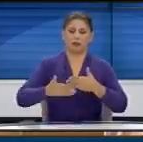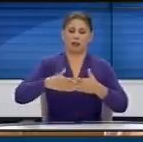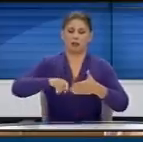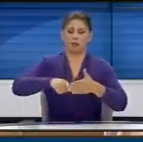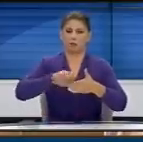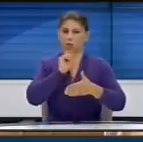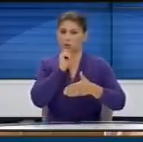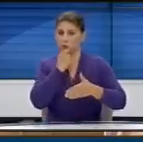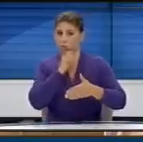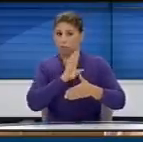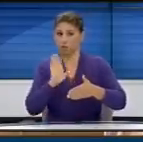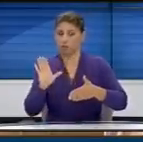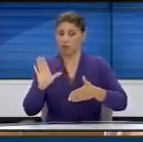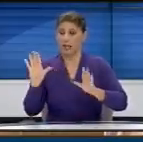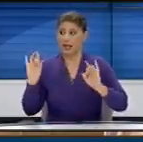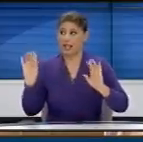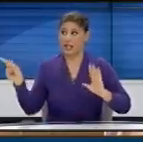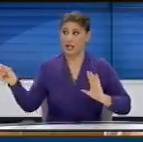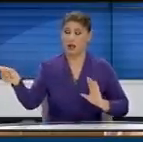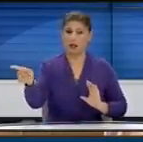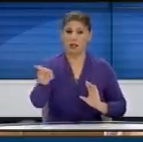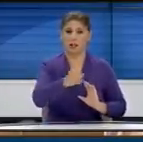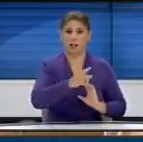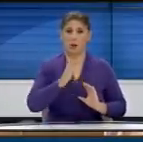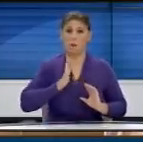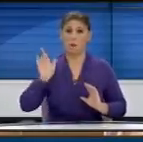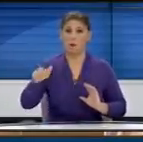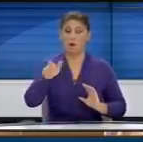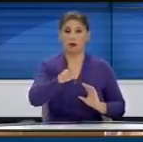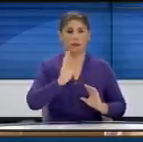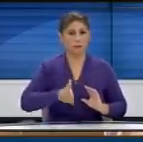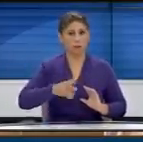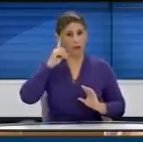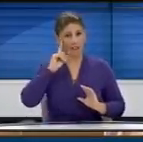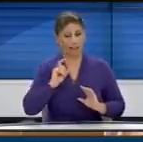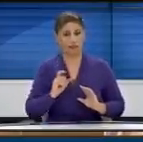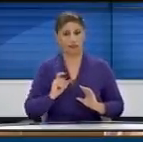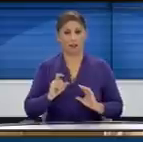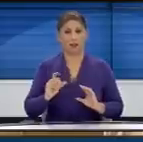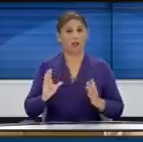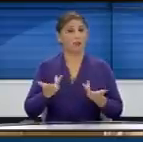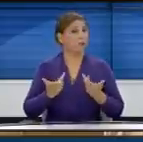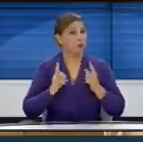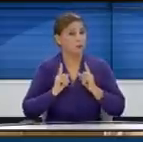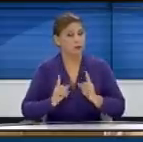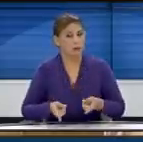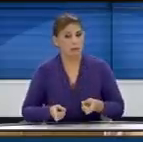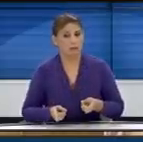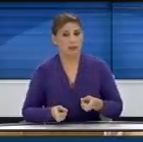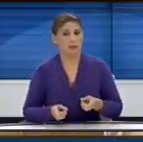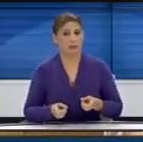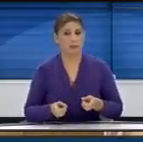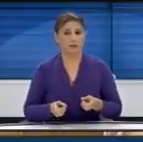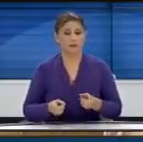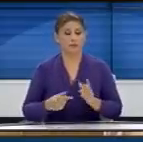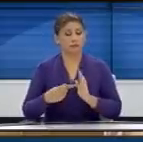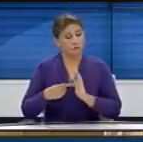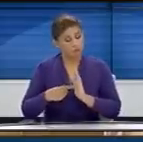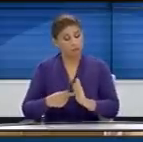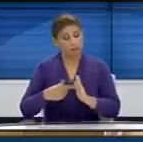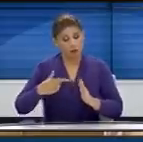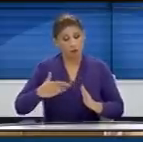θυρών, χωρίς κανένας πολίτης να μπορεί να γνωρίζει πώς παίρνονται οι αποφάσεις που προσδιορίζουν το